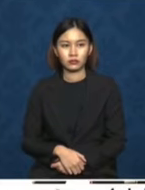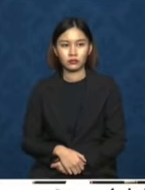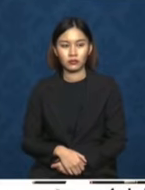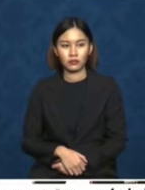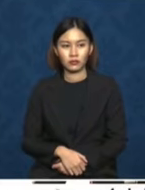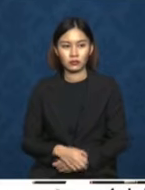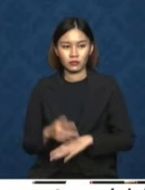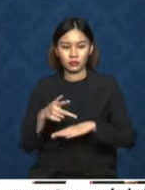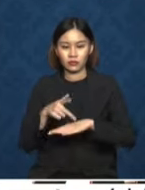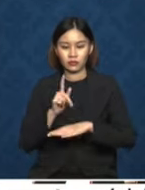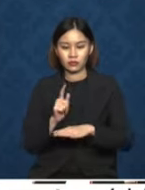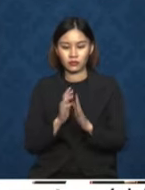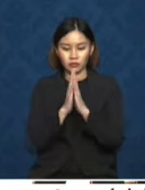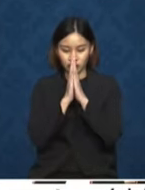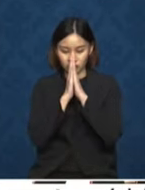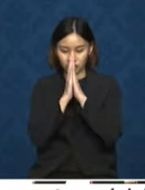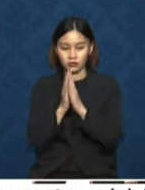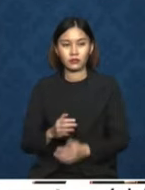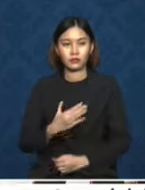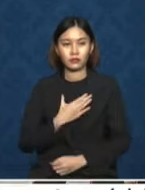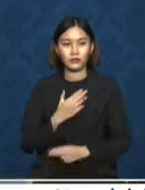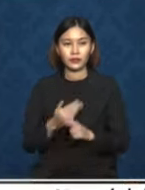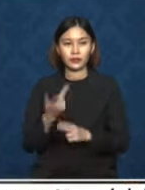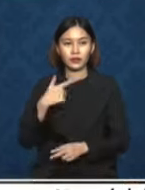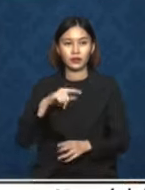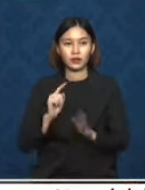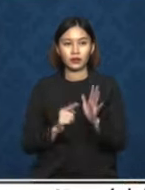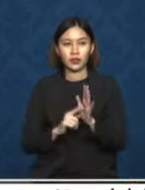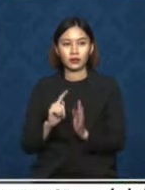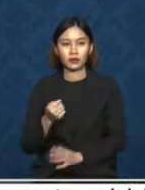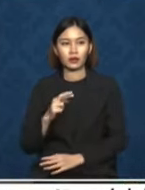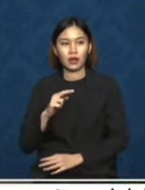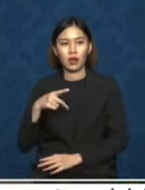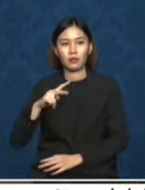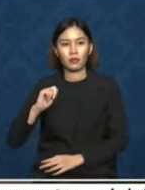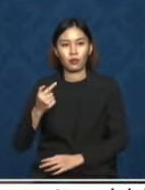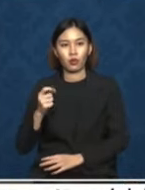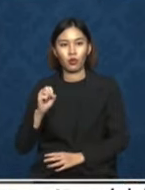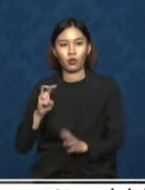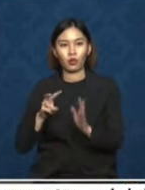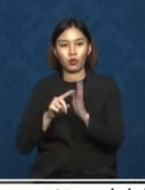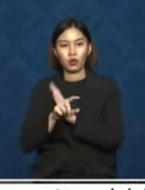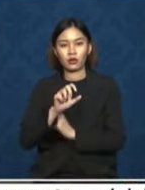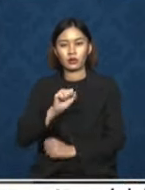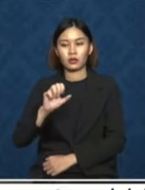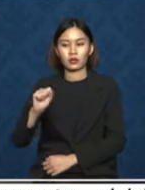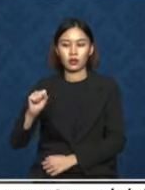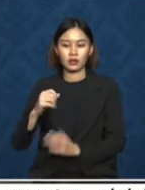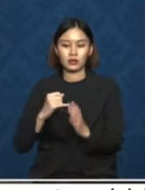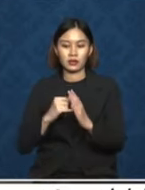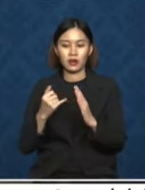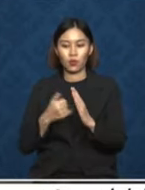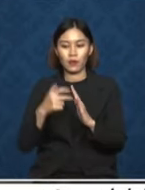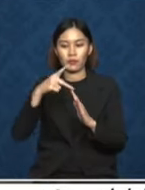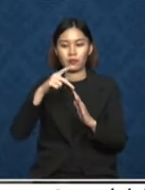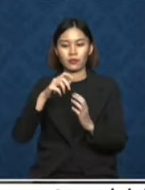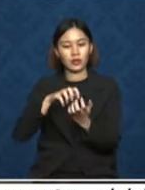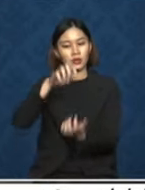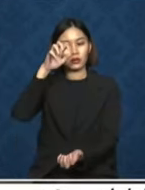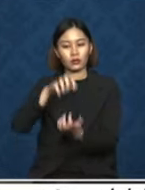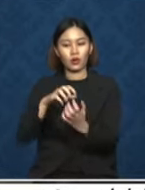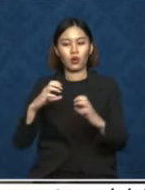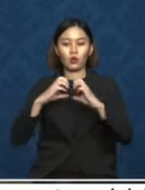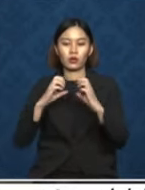ธุิน์